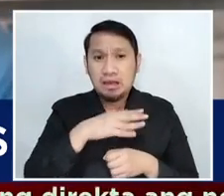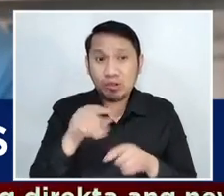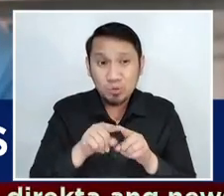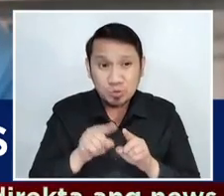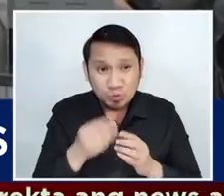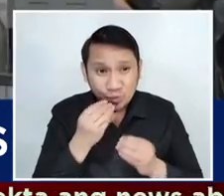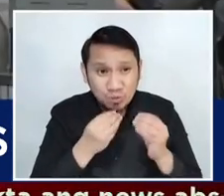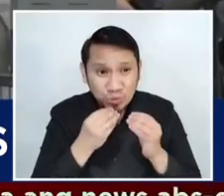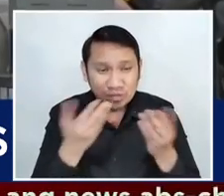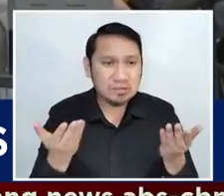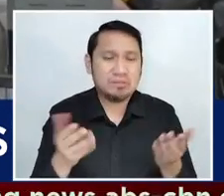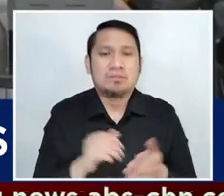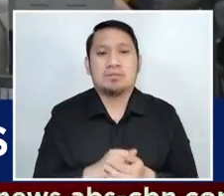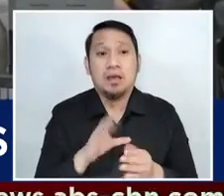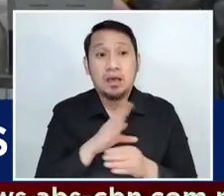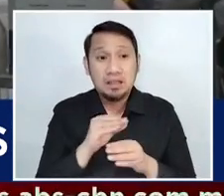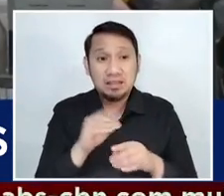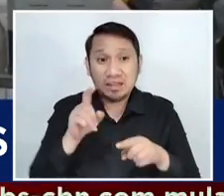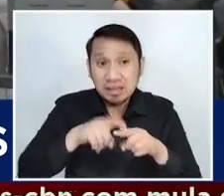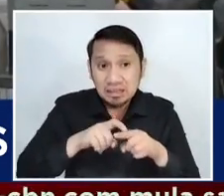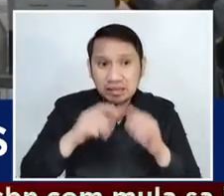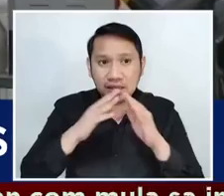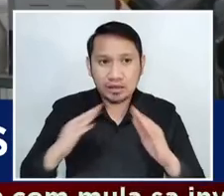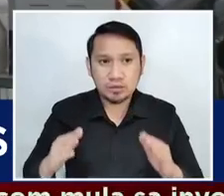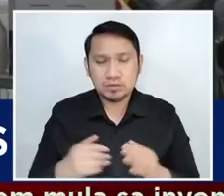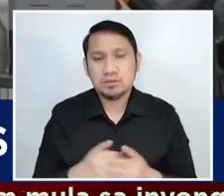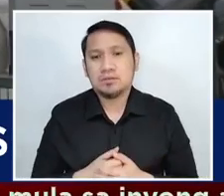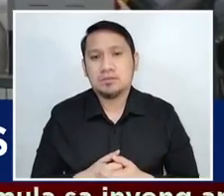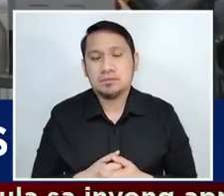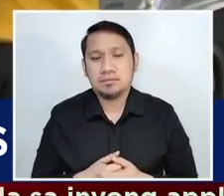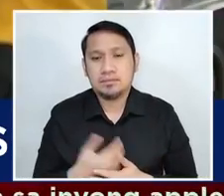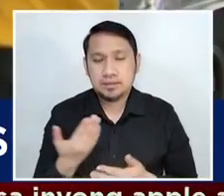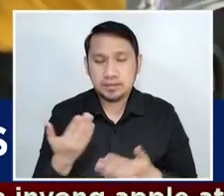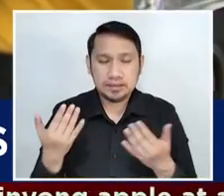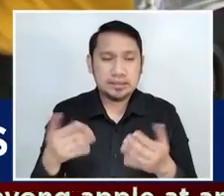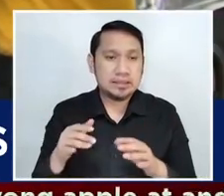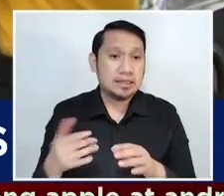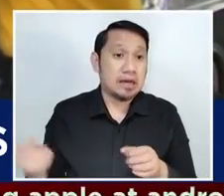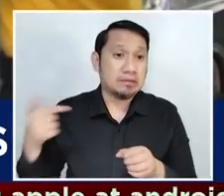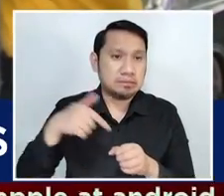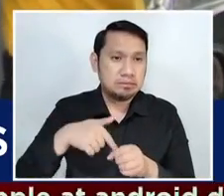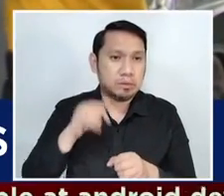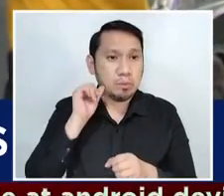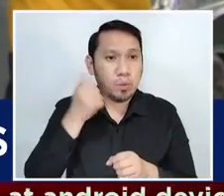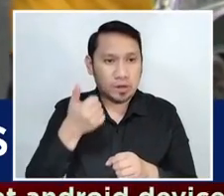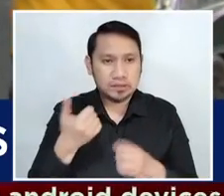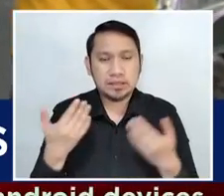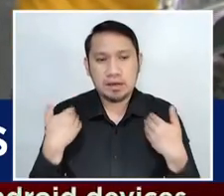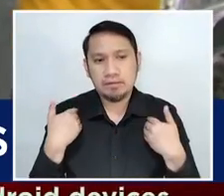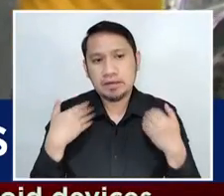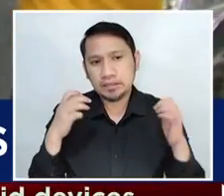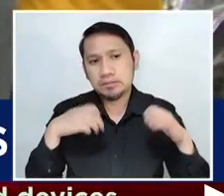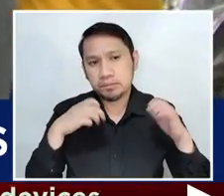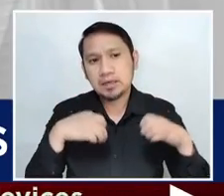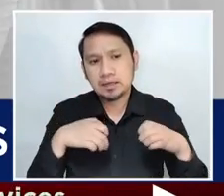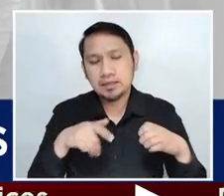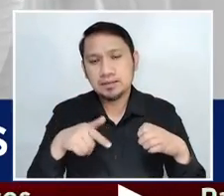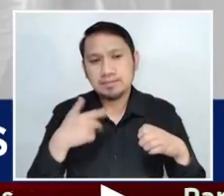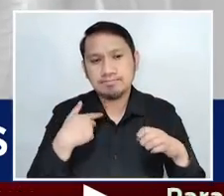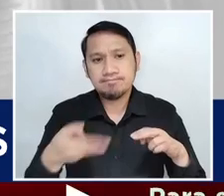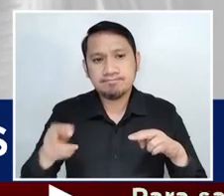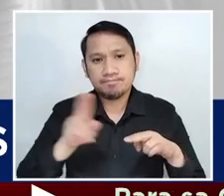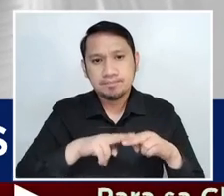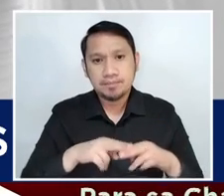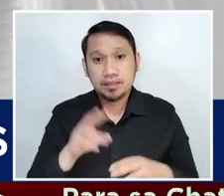pa ng bahay. Big time na pagtaas ng presyo ng produktong petrolyo ang aasahan bukas, August 30.